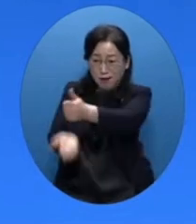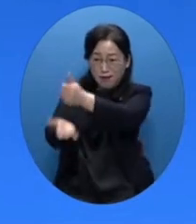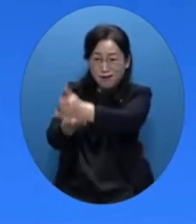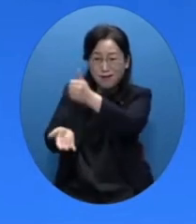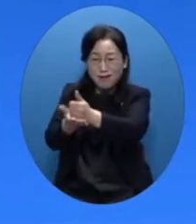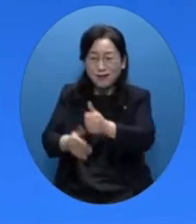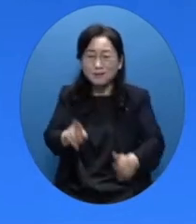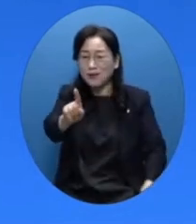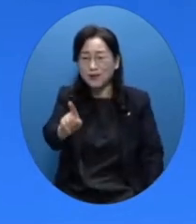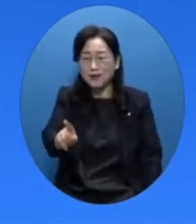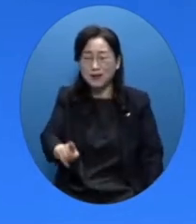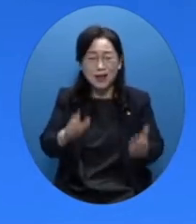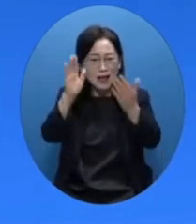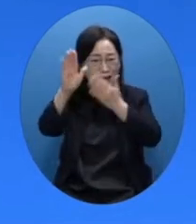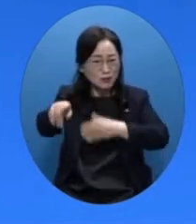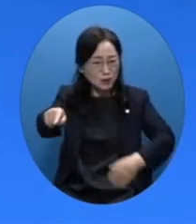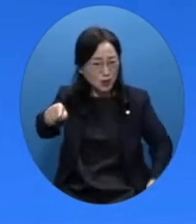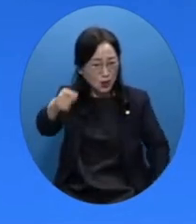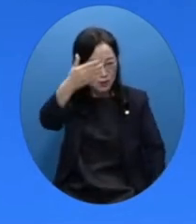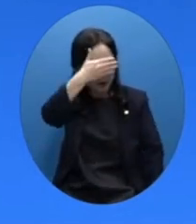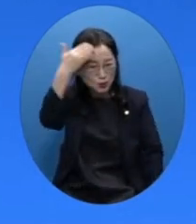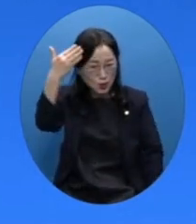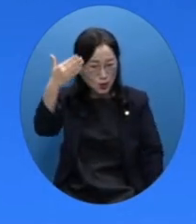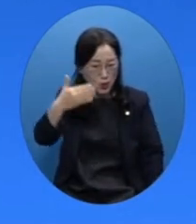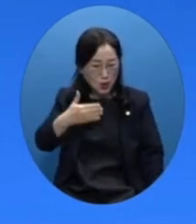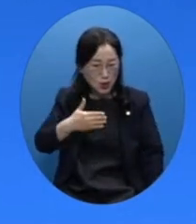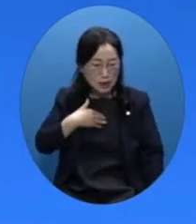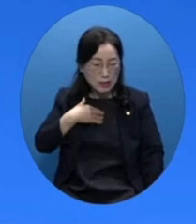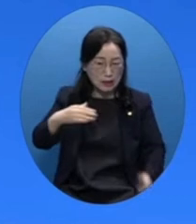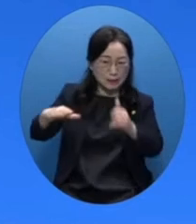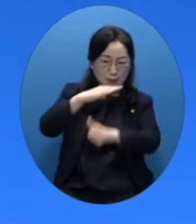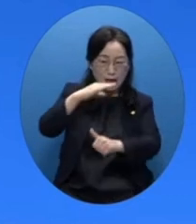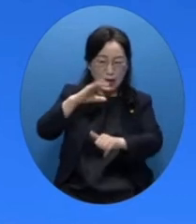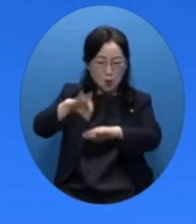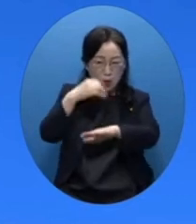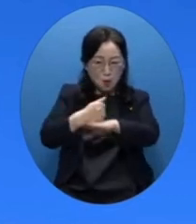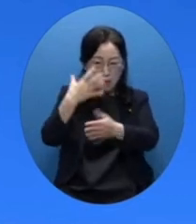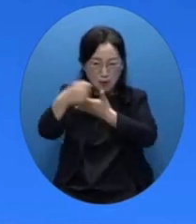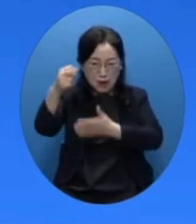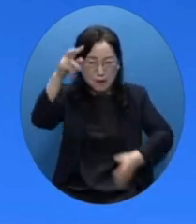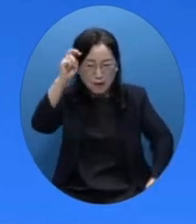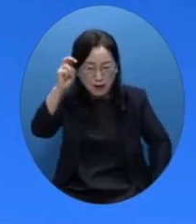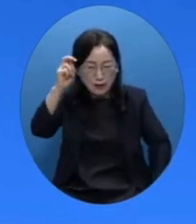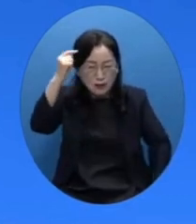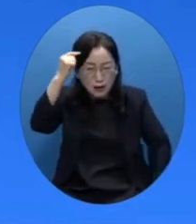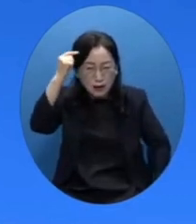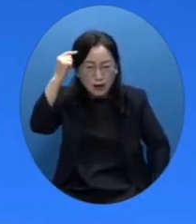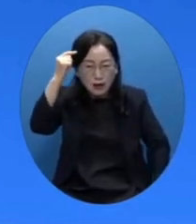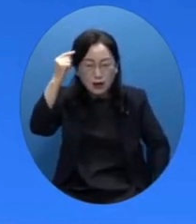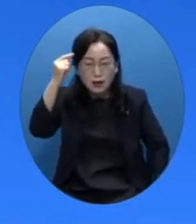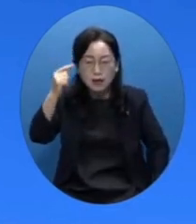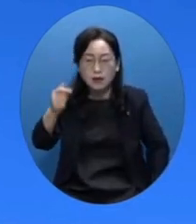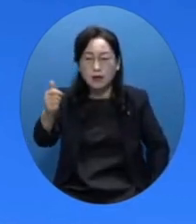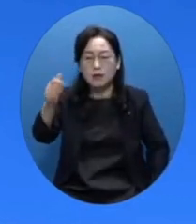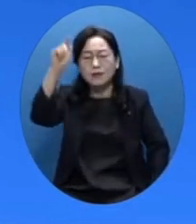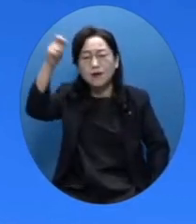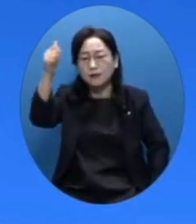앞으로 져 청년이 노릴 것을 내 자료 밖에 없지 않겠는가 그래서 그대로 붙어 그를 죽이려고